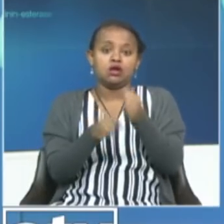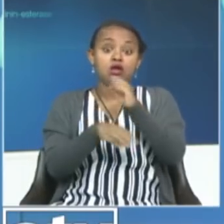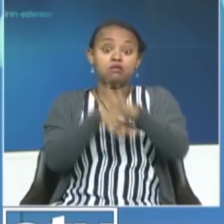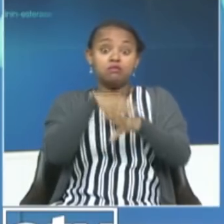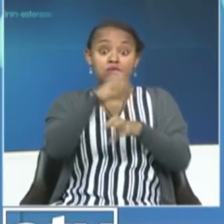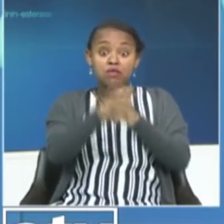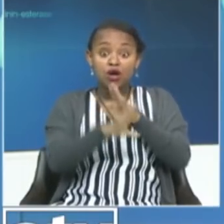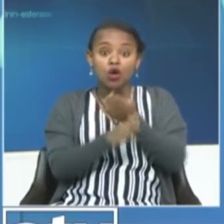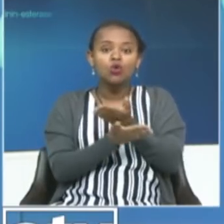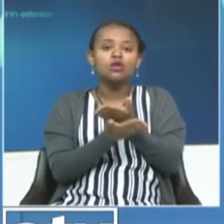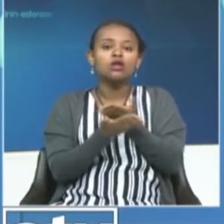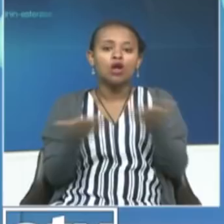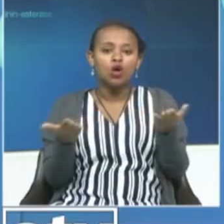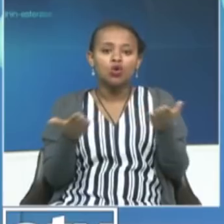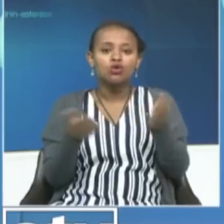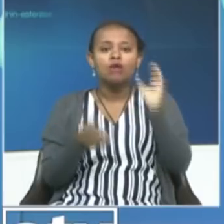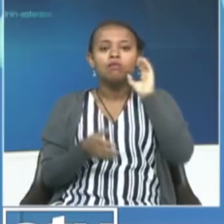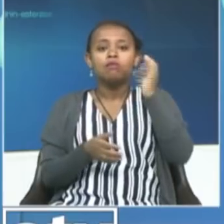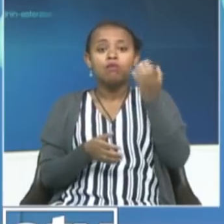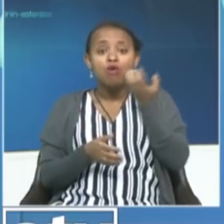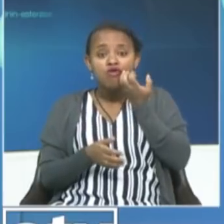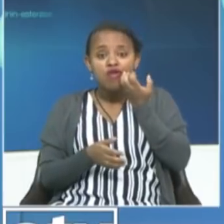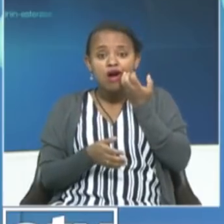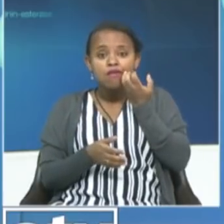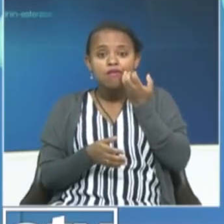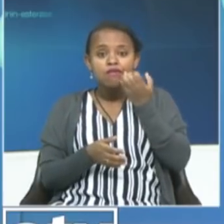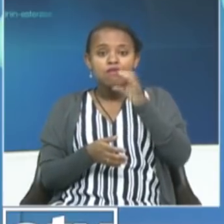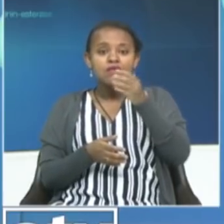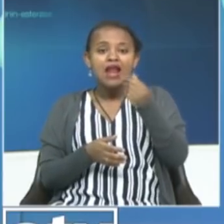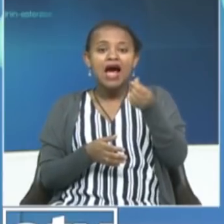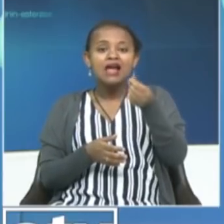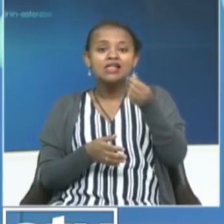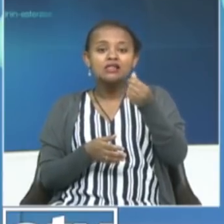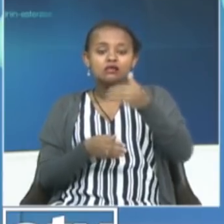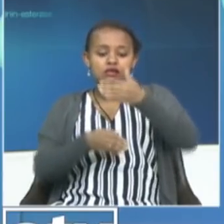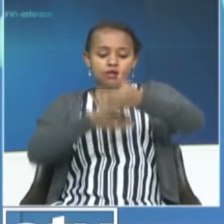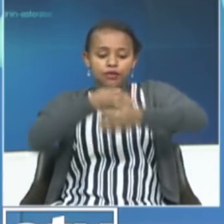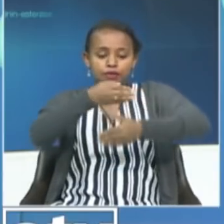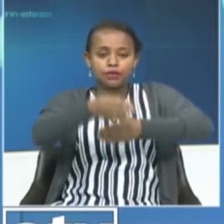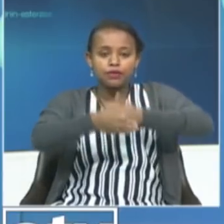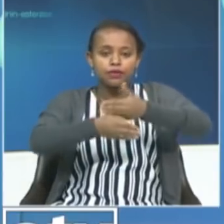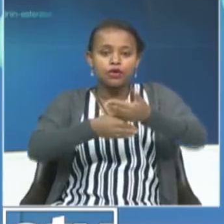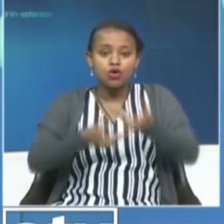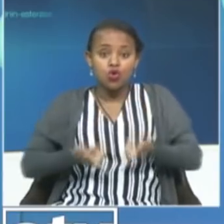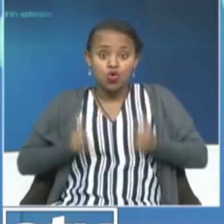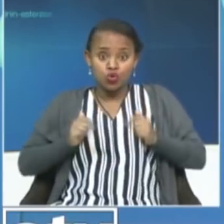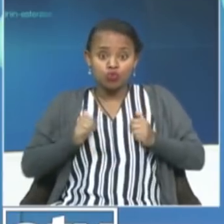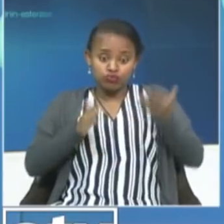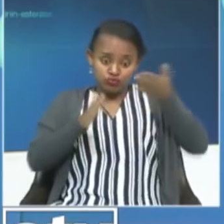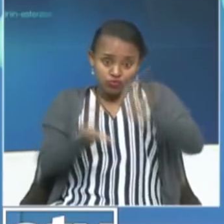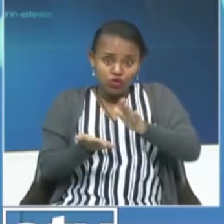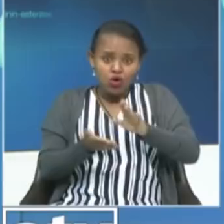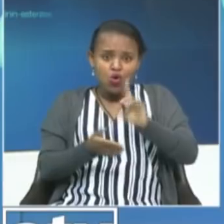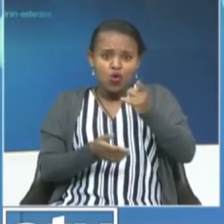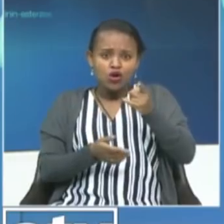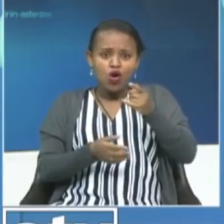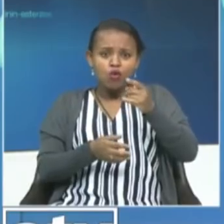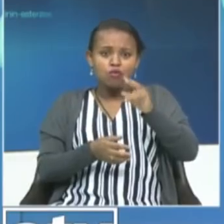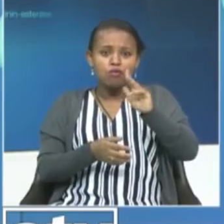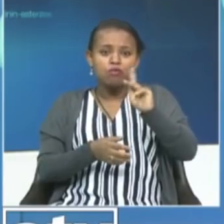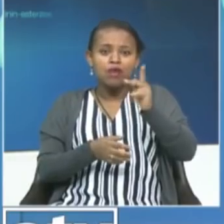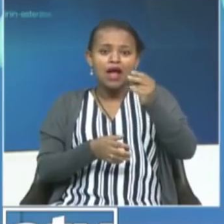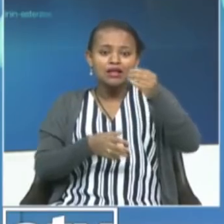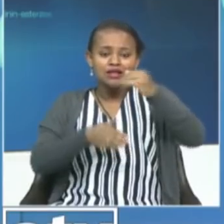የሚመከሩት ነገሮች በወፍራም ፕላስቲክ ኢሚዲየትሊ ወዲያውኑ ያ ሰው ህይወቱ እንዳለፈ ወዲያውኑ በፕላስቲክ ውስጥ